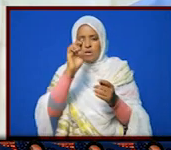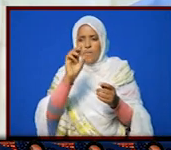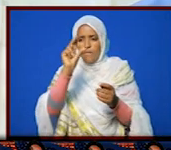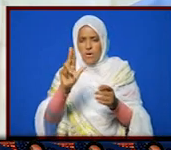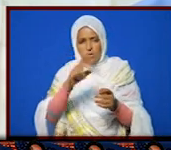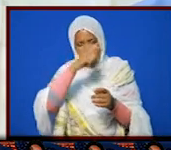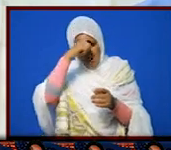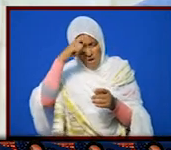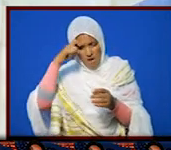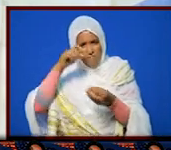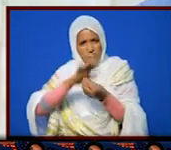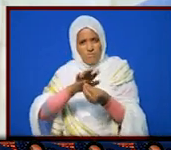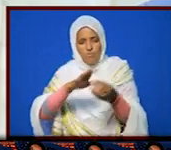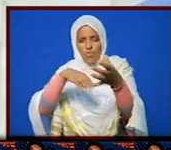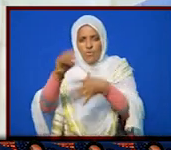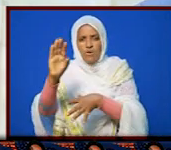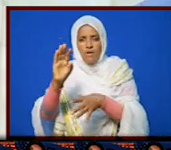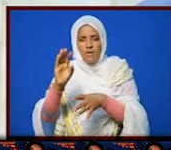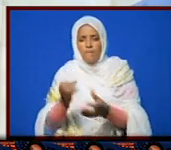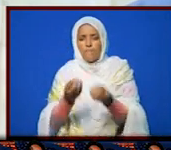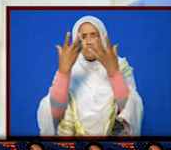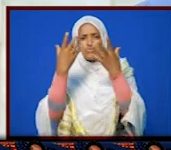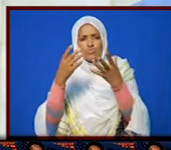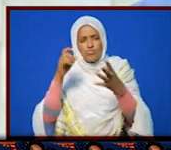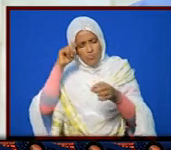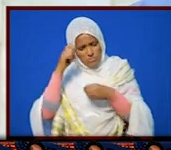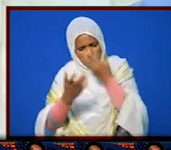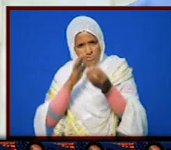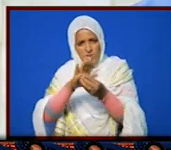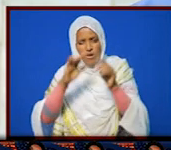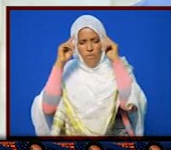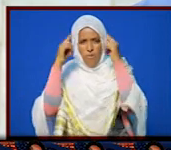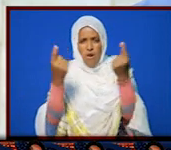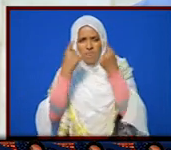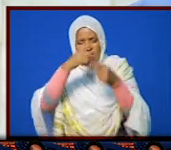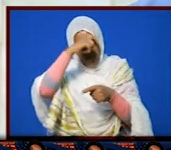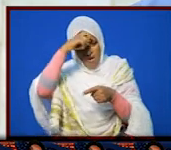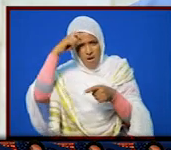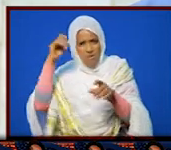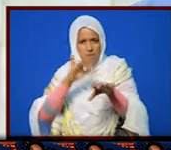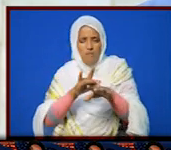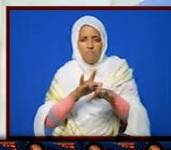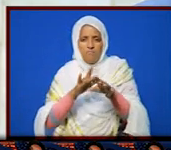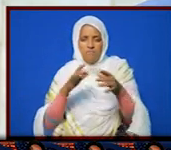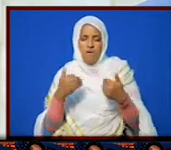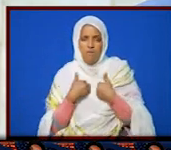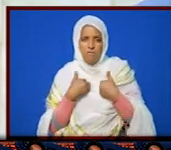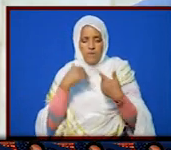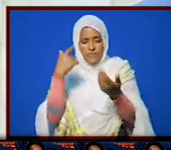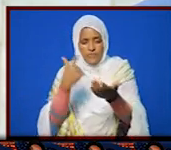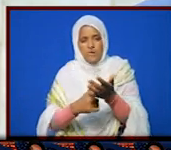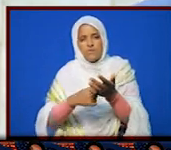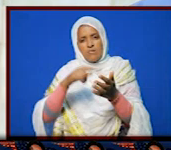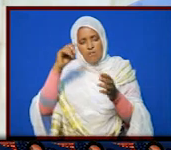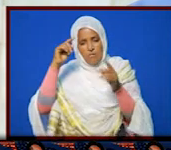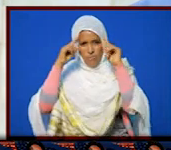ትውልድ ከባርነት ቀንበር ቢወጣ፣ የባርነት ቀንበር ስንል ምንድን ነው? ብዙ የባርነት ቀንበሮች አለ። በኃጢአት ባርነት ላይ ነው ያለው ትውልዱ፣